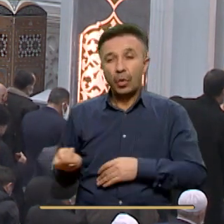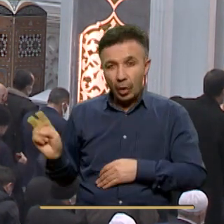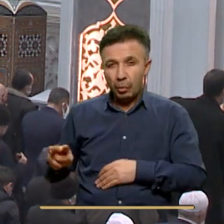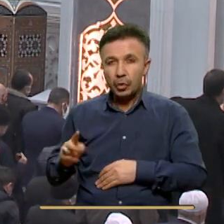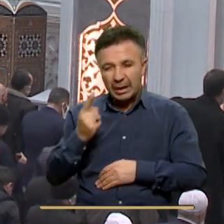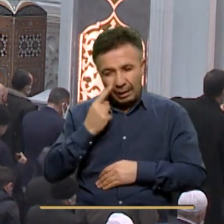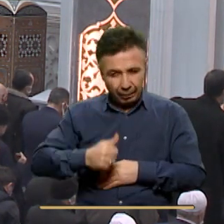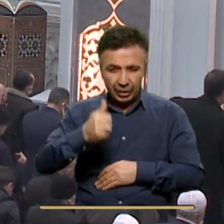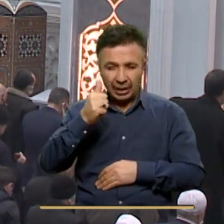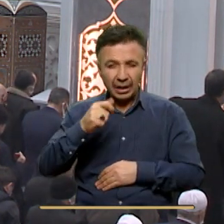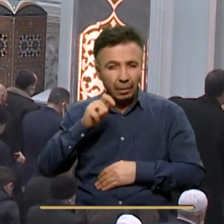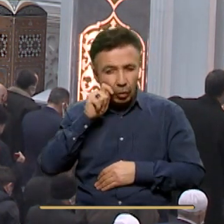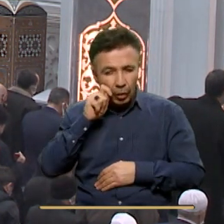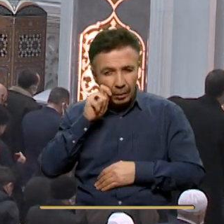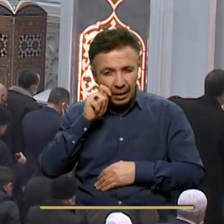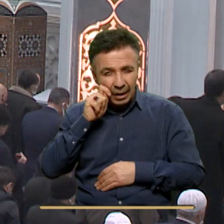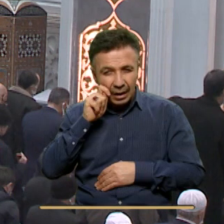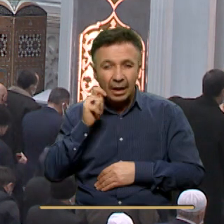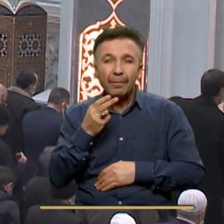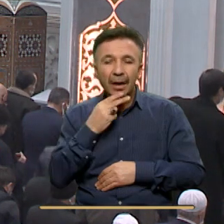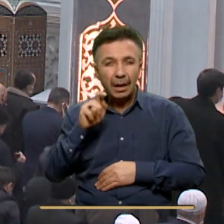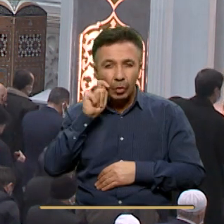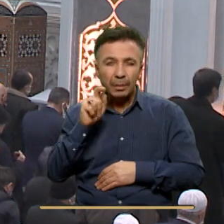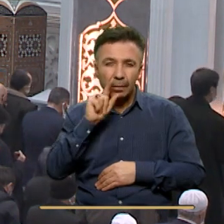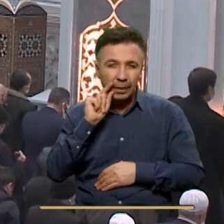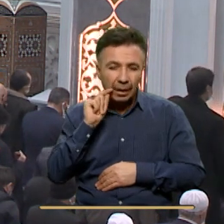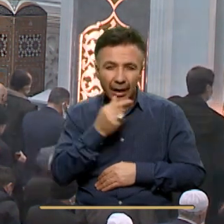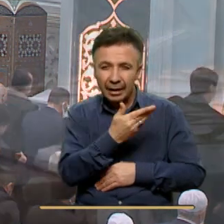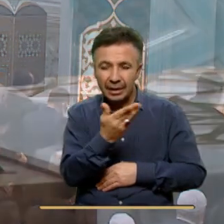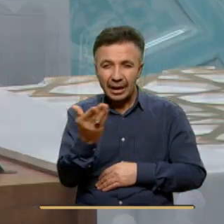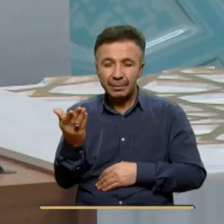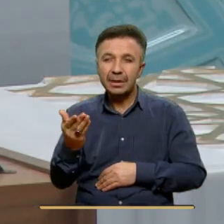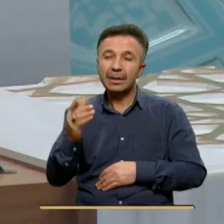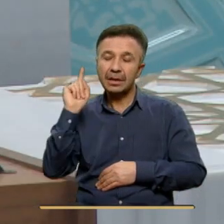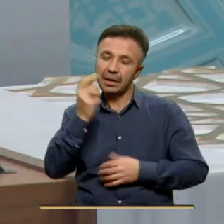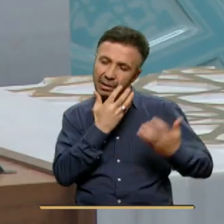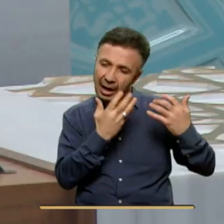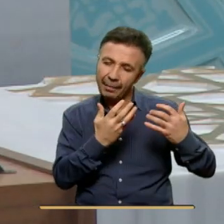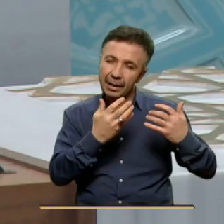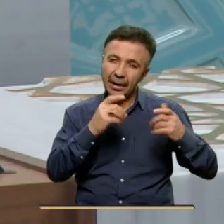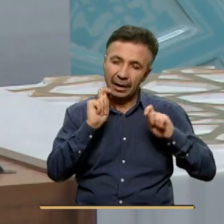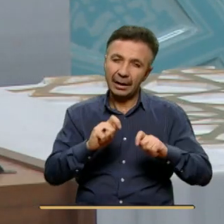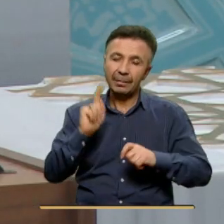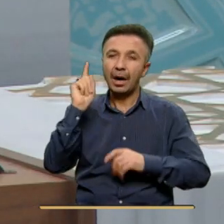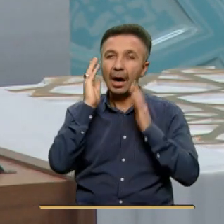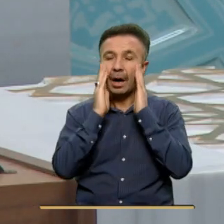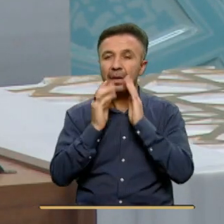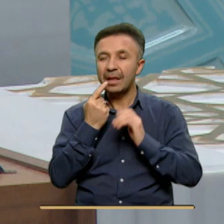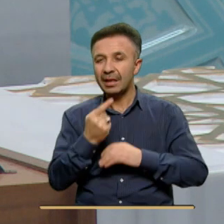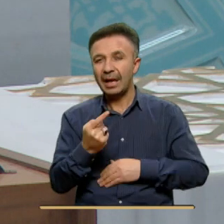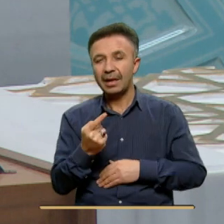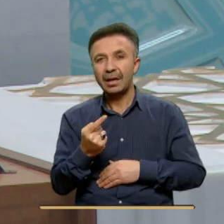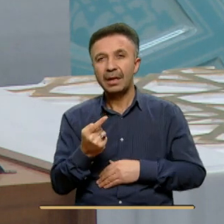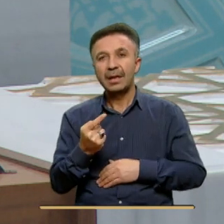ve müminat tüm kardeşlerimize sen rahmet eyle ya Rabbi. Amin diyen cemaatimizin da